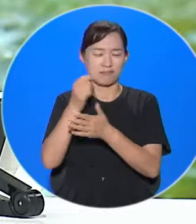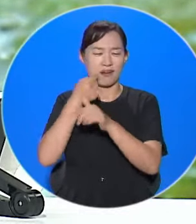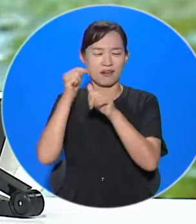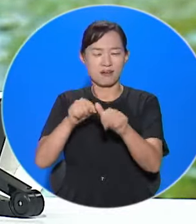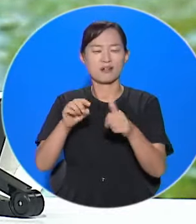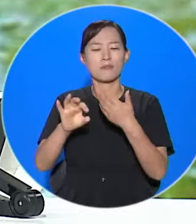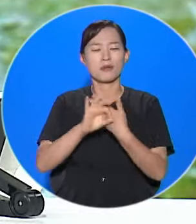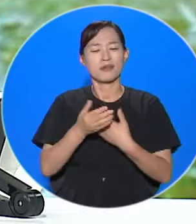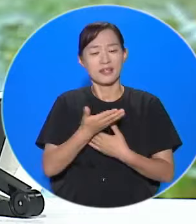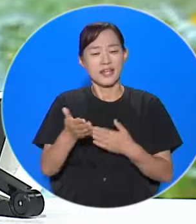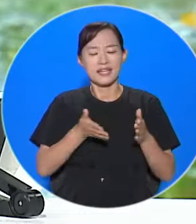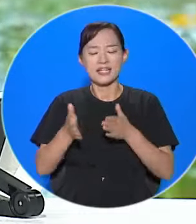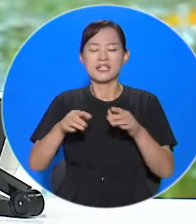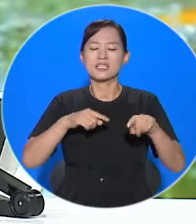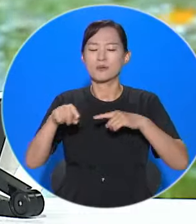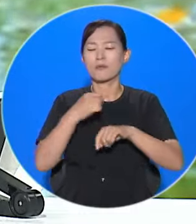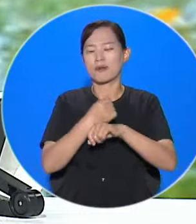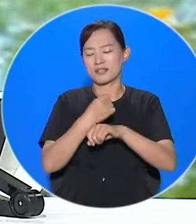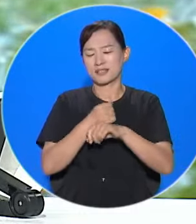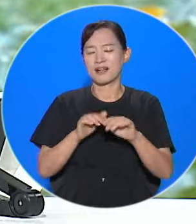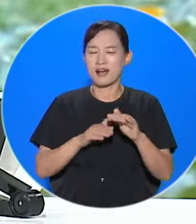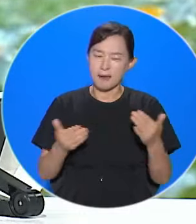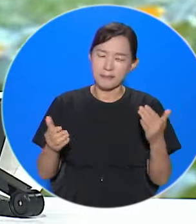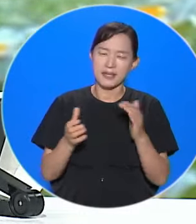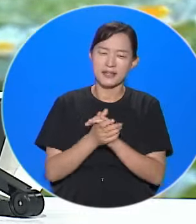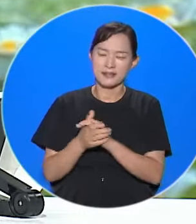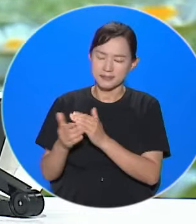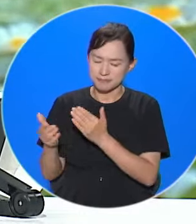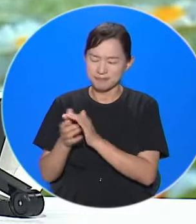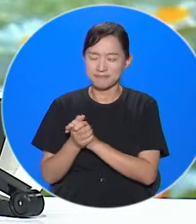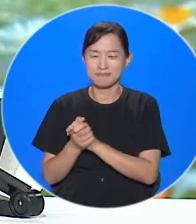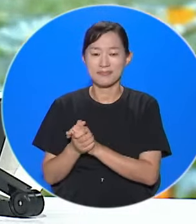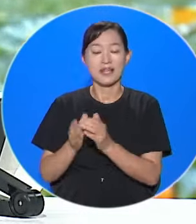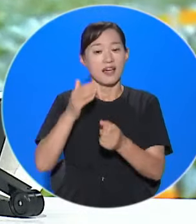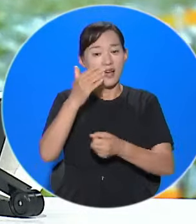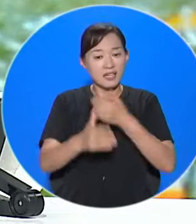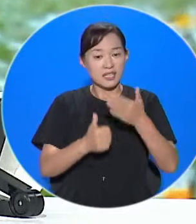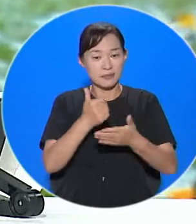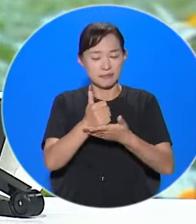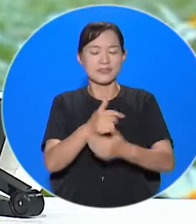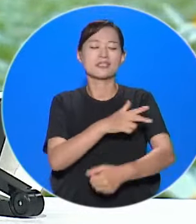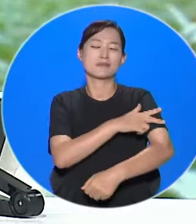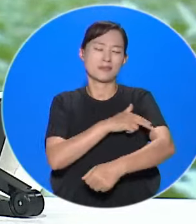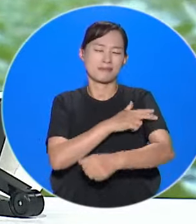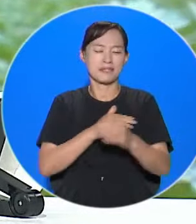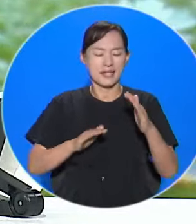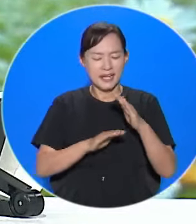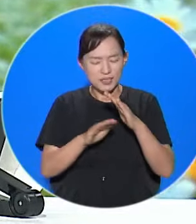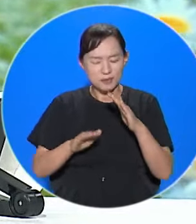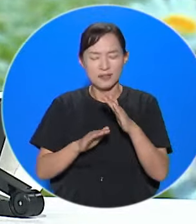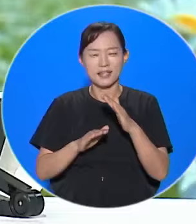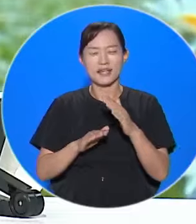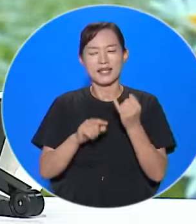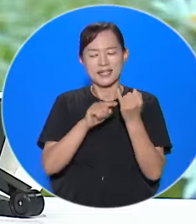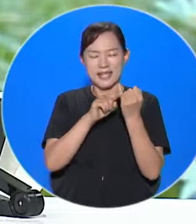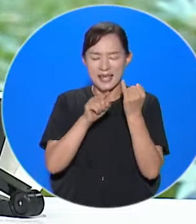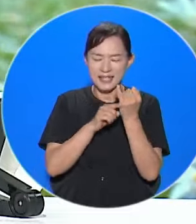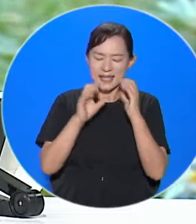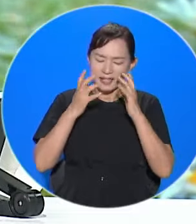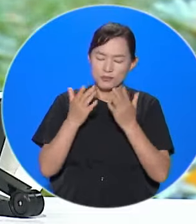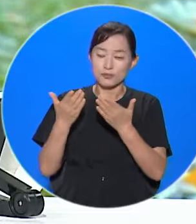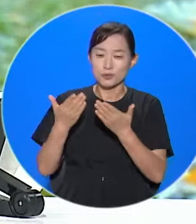그리하면 아멘. 내 길을 지도하시리라. 아멘. 아멘. 하나님께서 우리 박수진 집사님 가정에 또 태회복을